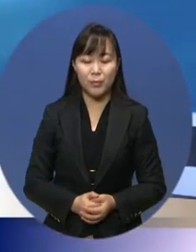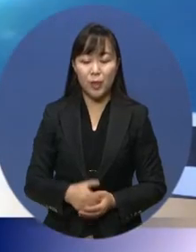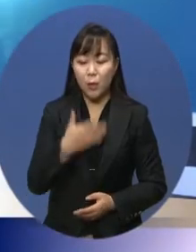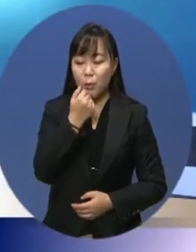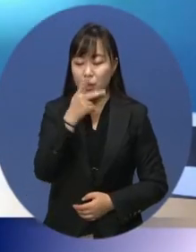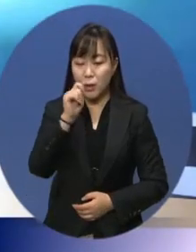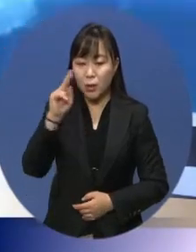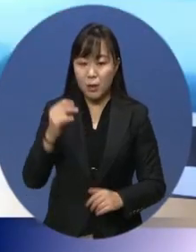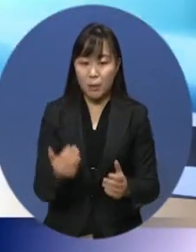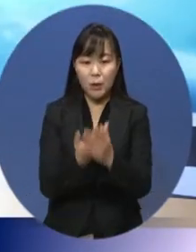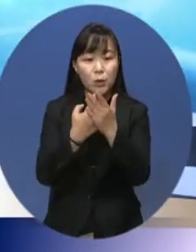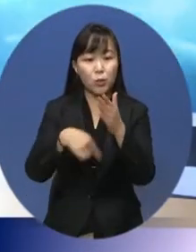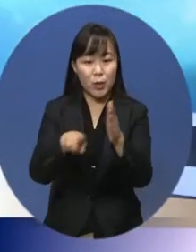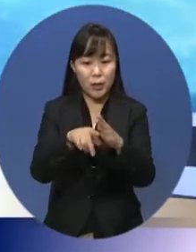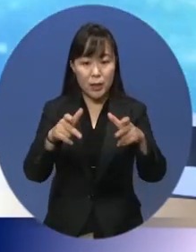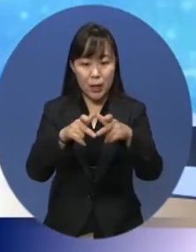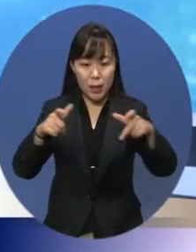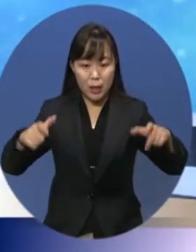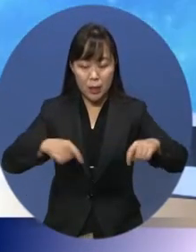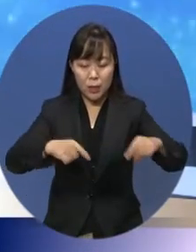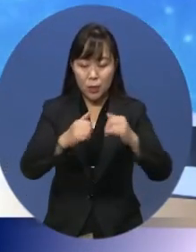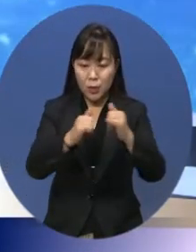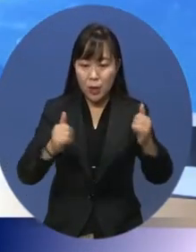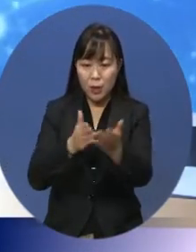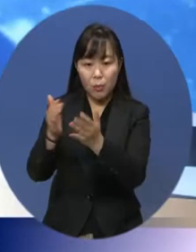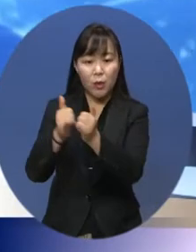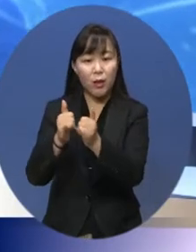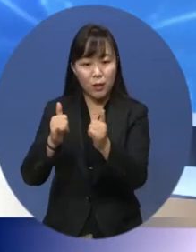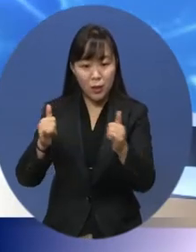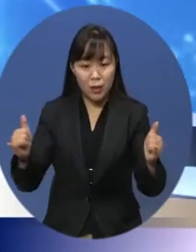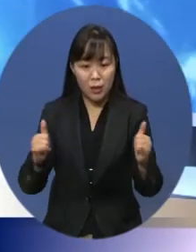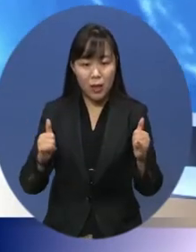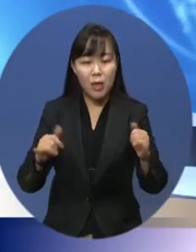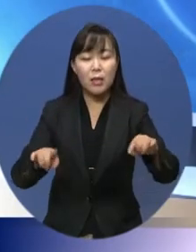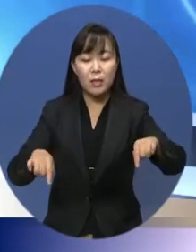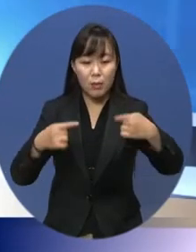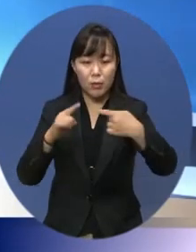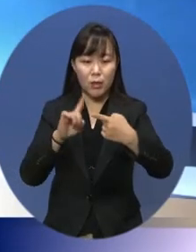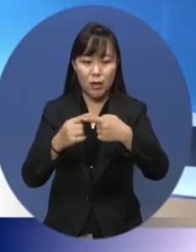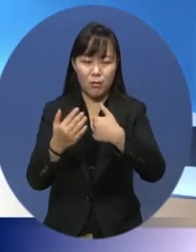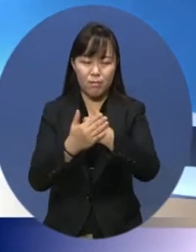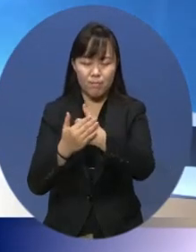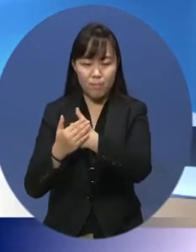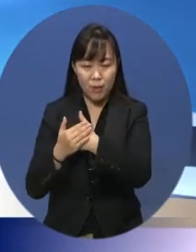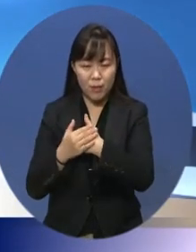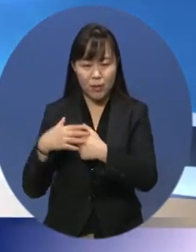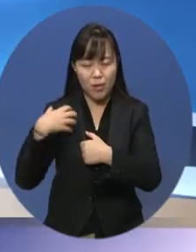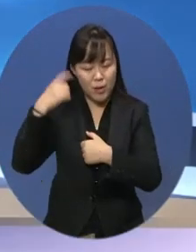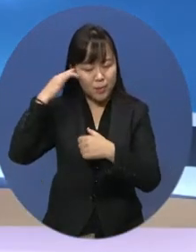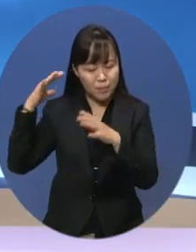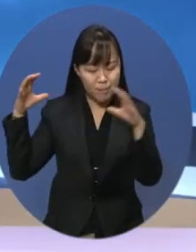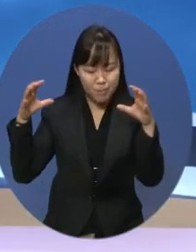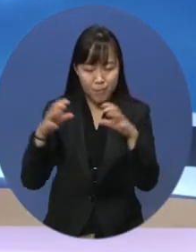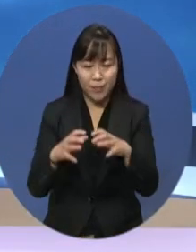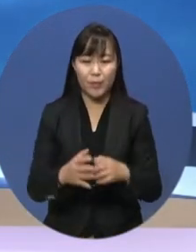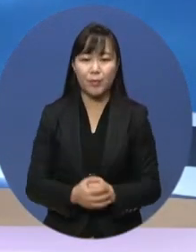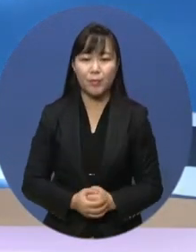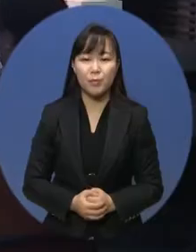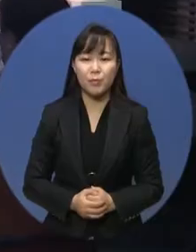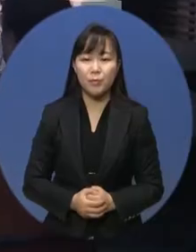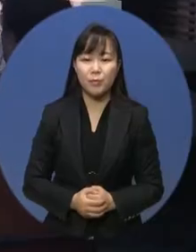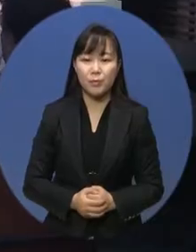복지 TV의 발전을 위해 장애계 지도자와 전문가들이 자문 역할로 의견을 모읍니다.